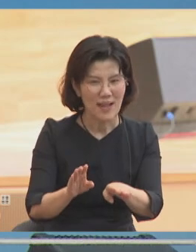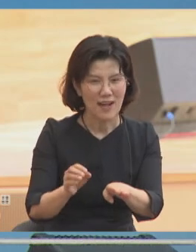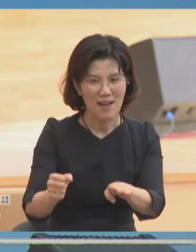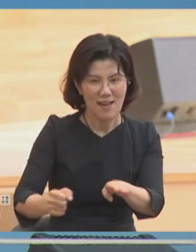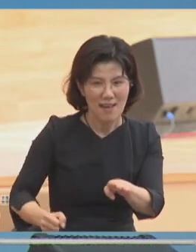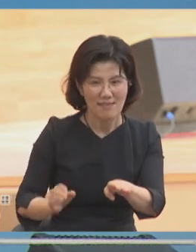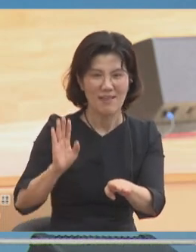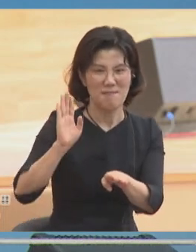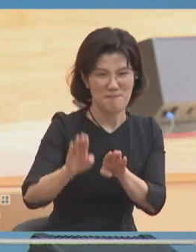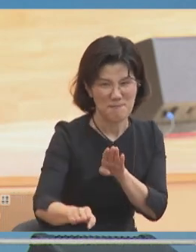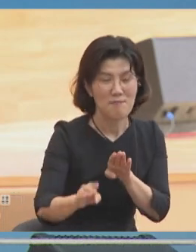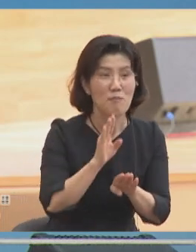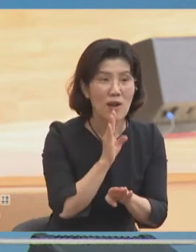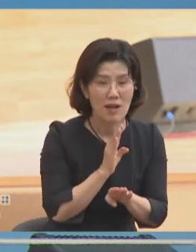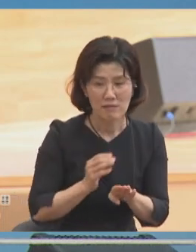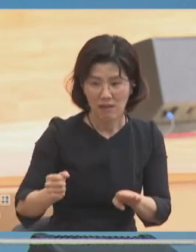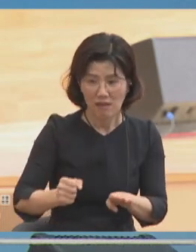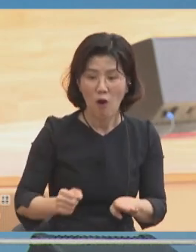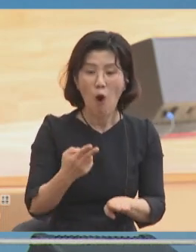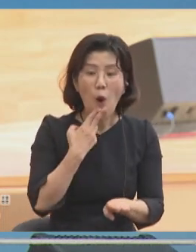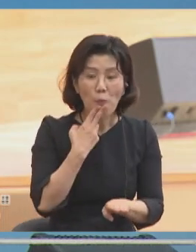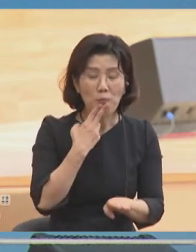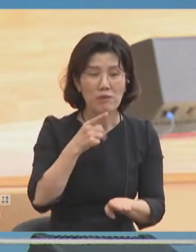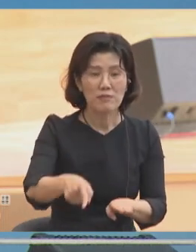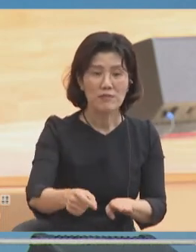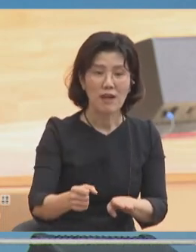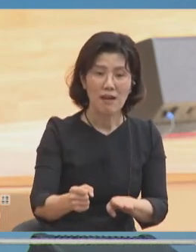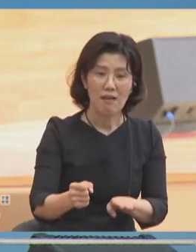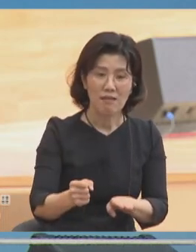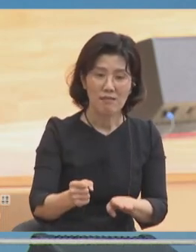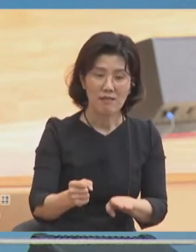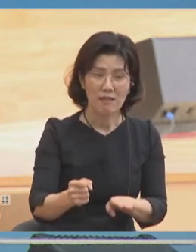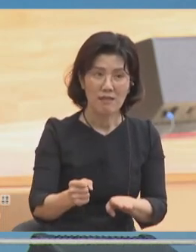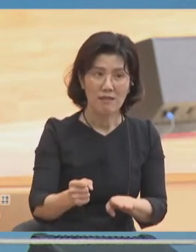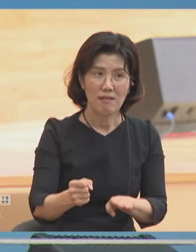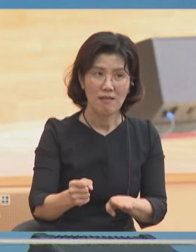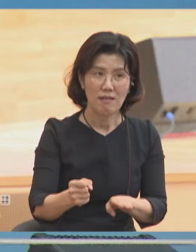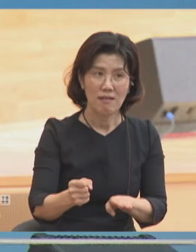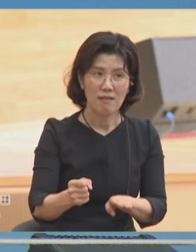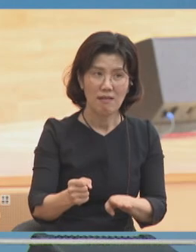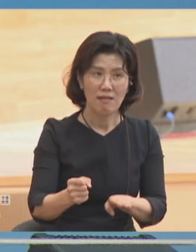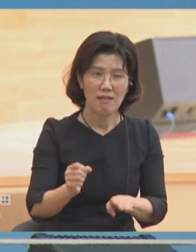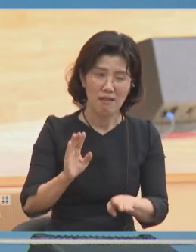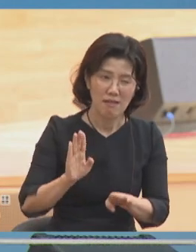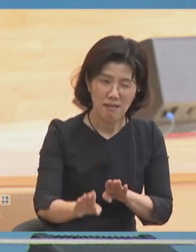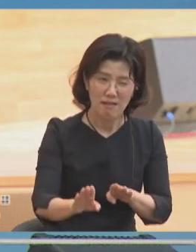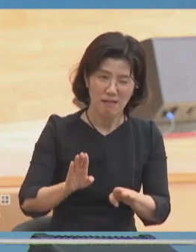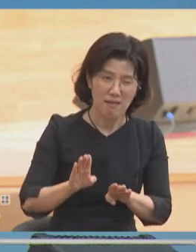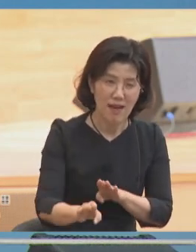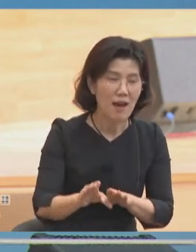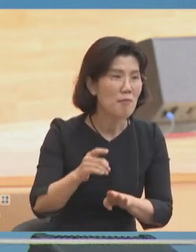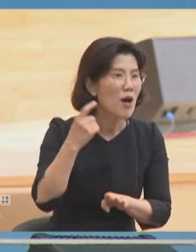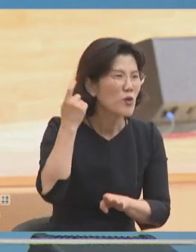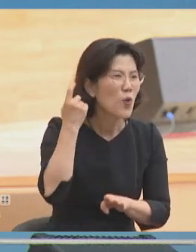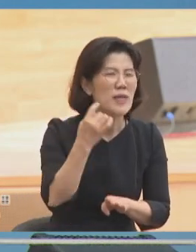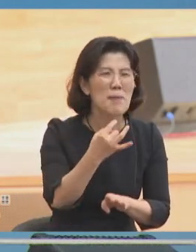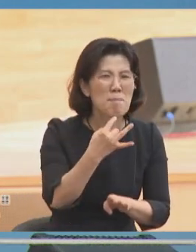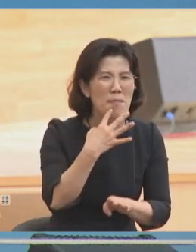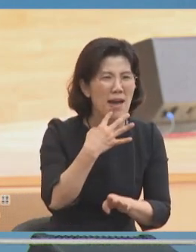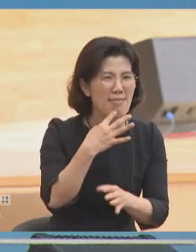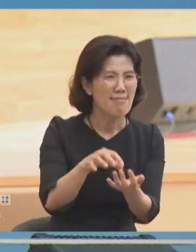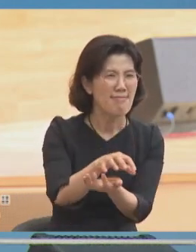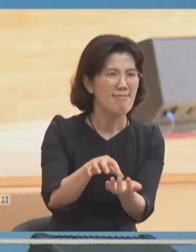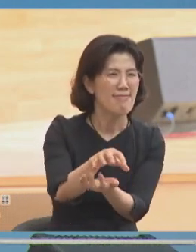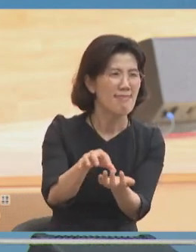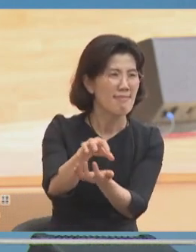넣지 않고 엑셀레이터 받게 되면 어떻게 됩니까 공회전이 되죠 엔진이 윙 소리가납니다 근데 그렇게 계속 공회전 하게 되면 결국